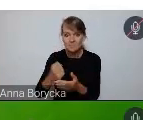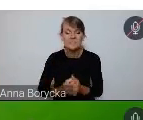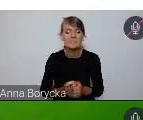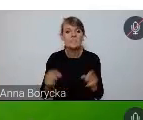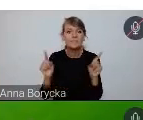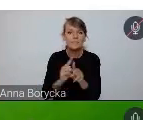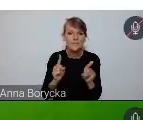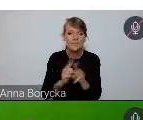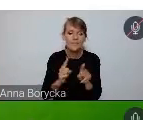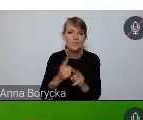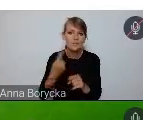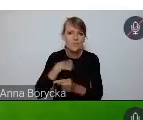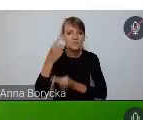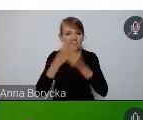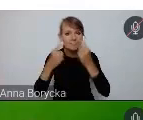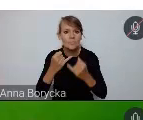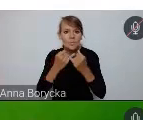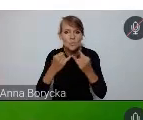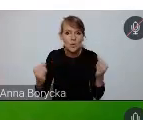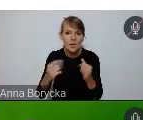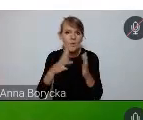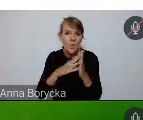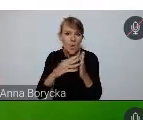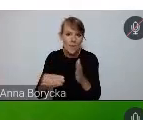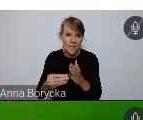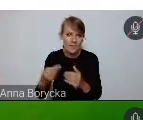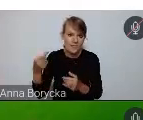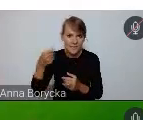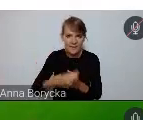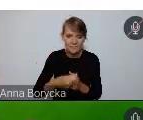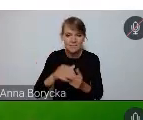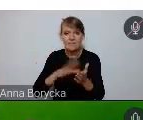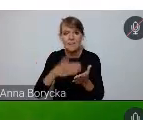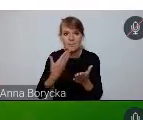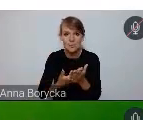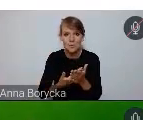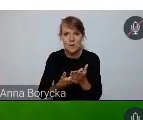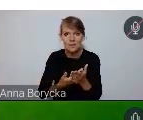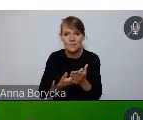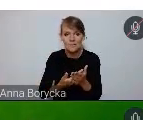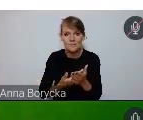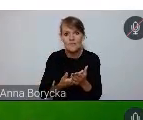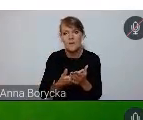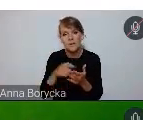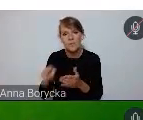Rozważamy też różne modele finansowania, na przykład popularne, znaczy może popularne,